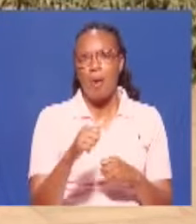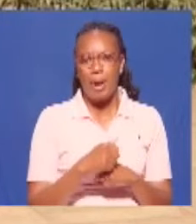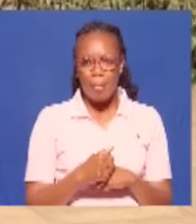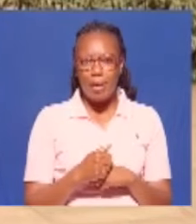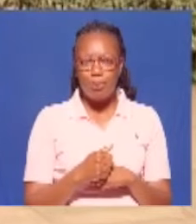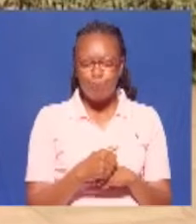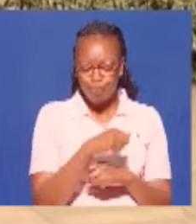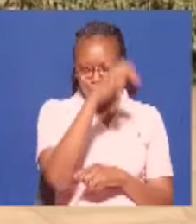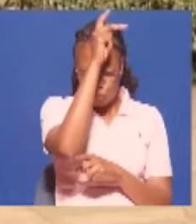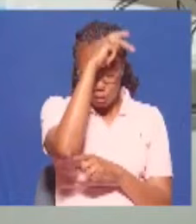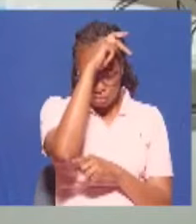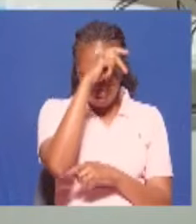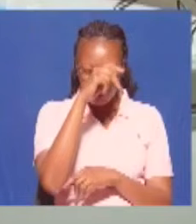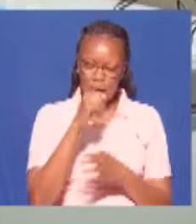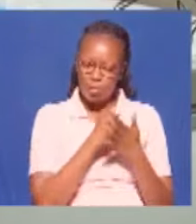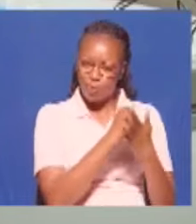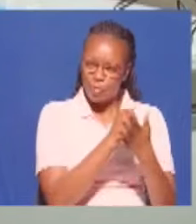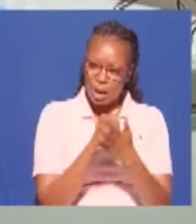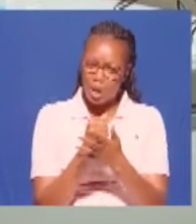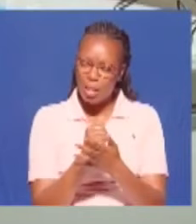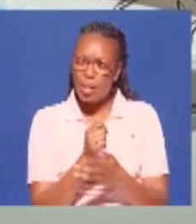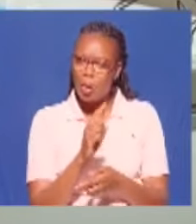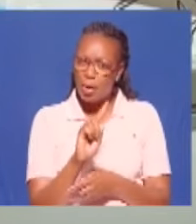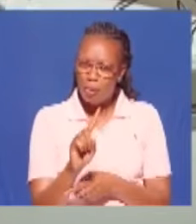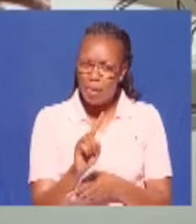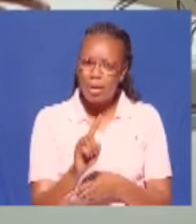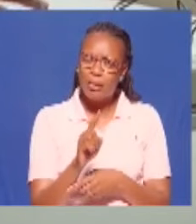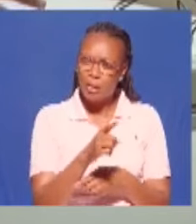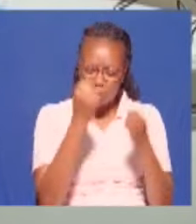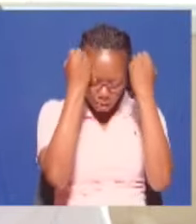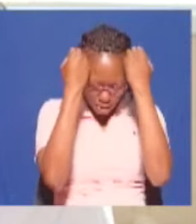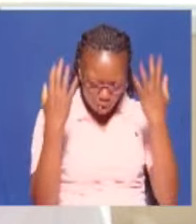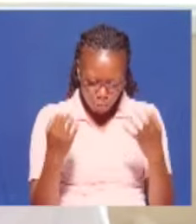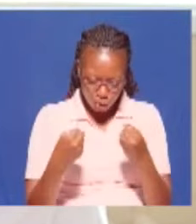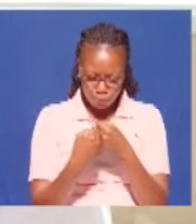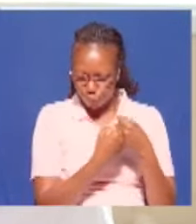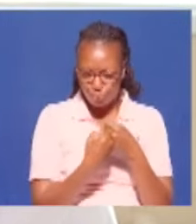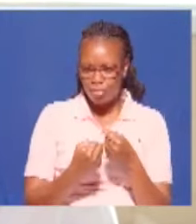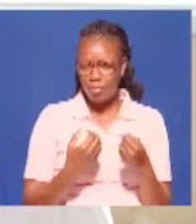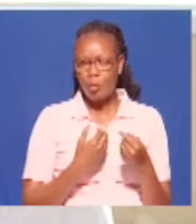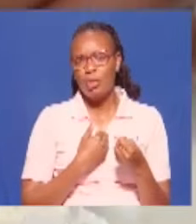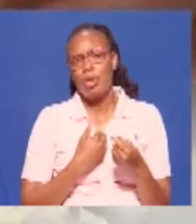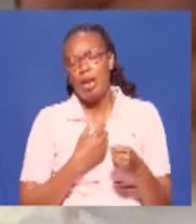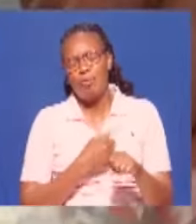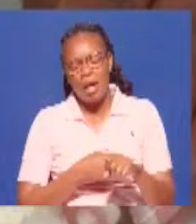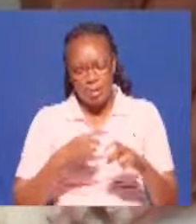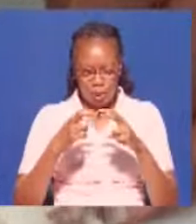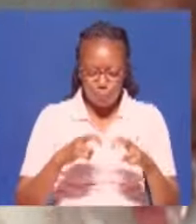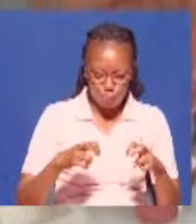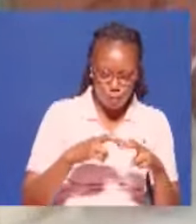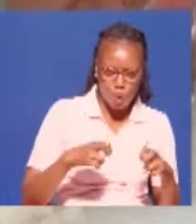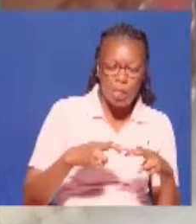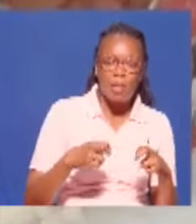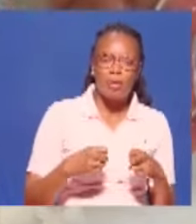sana na chuo kikuu, Margaret anatusimulia baadhi ya changamoto anazopatana nazo katika utafiti wake wa sausages za